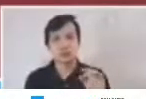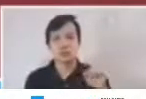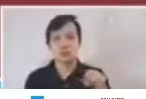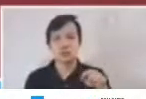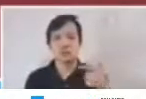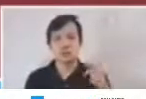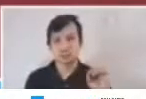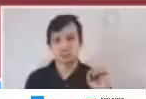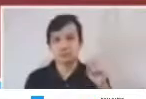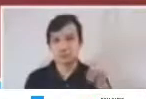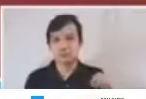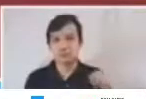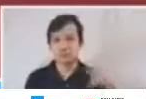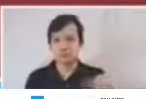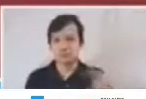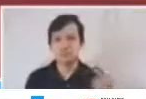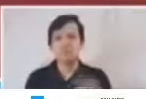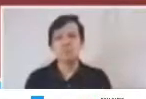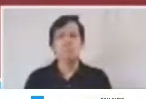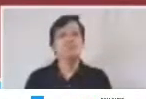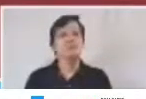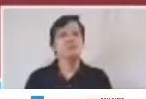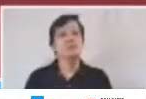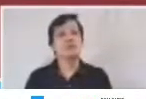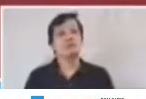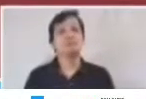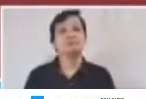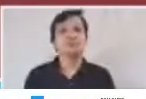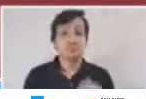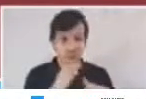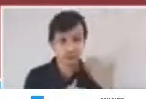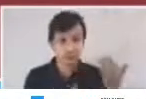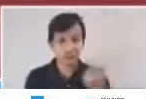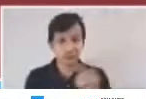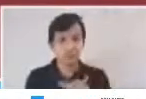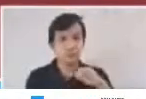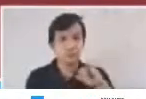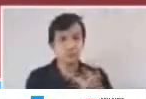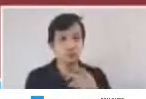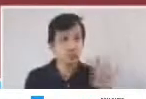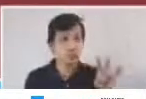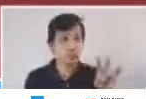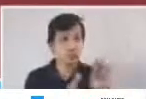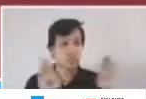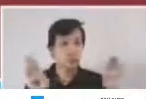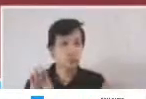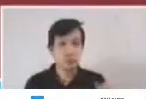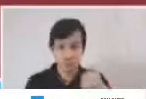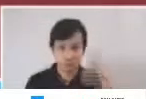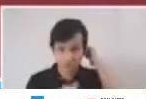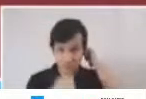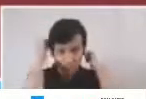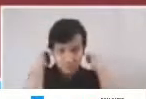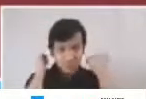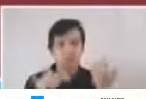Okay. Ngayon naman po ay puntahan natin ang makakasama naman natin ang ating mga